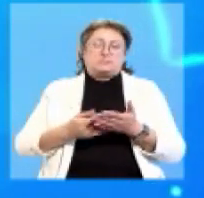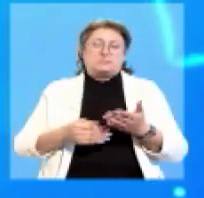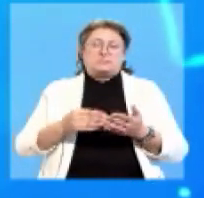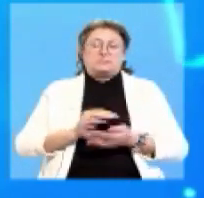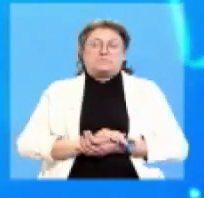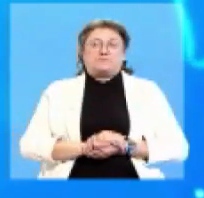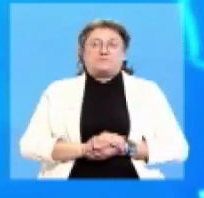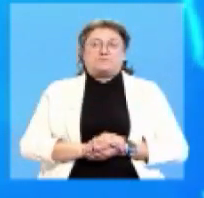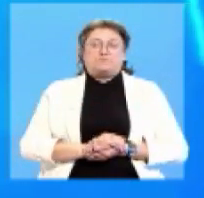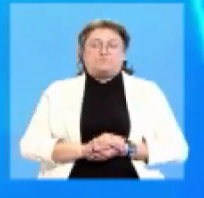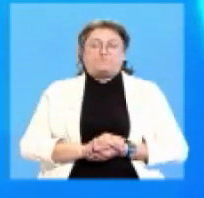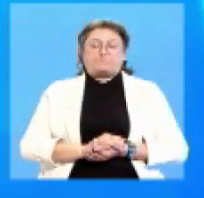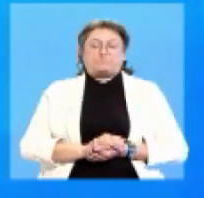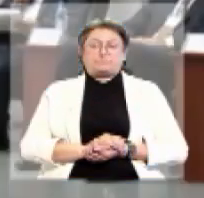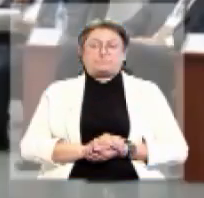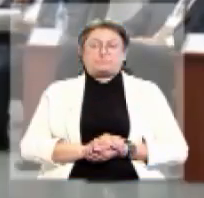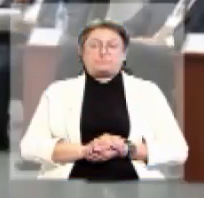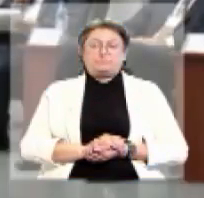өз тәжірибелерімен бөлісті.